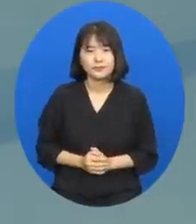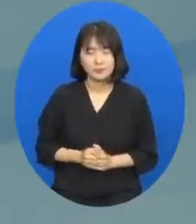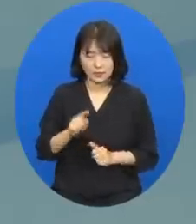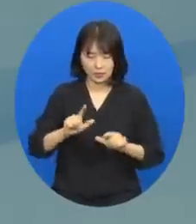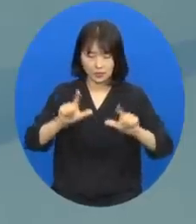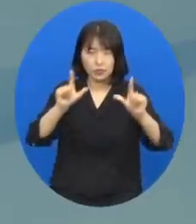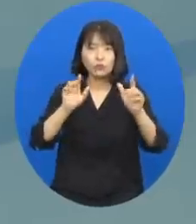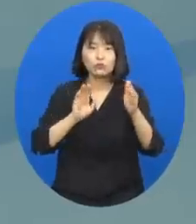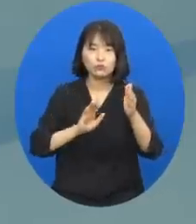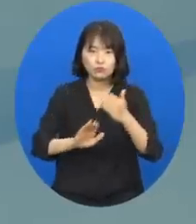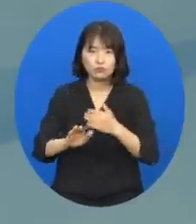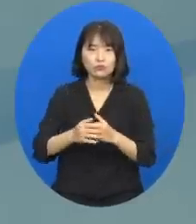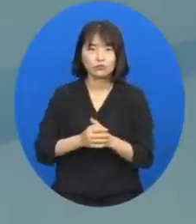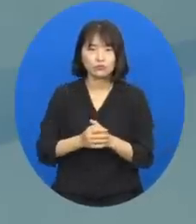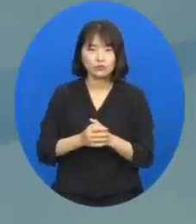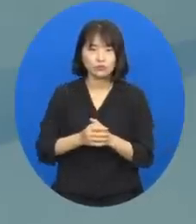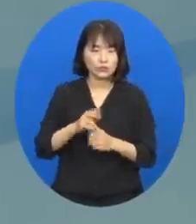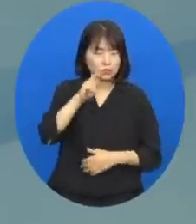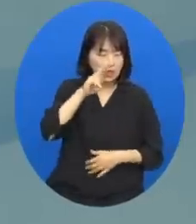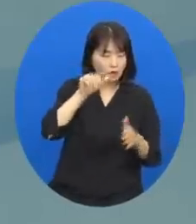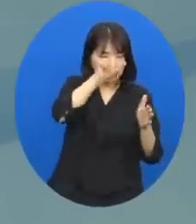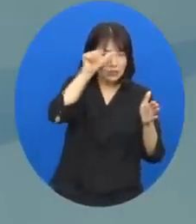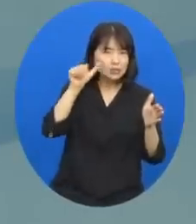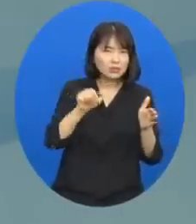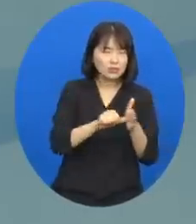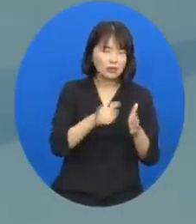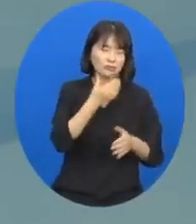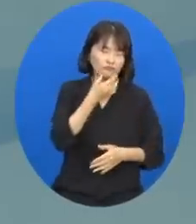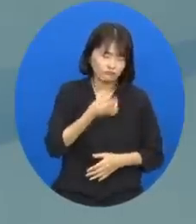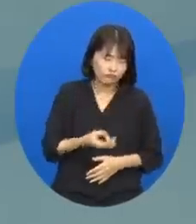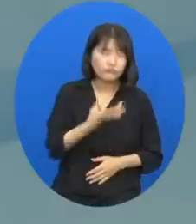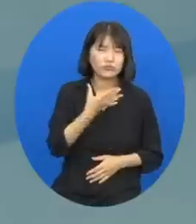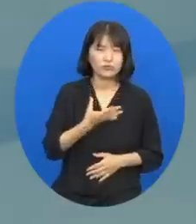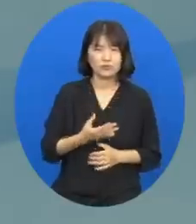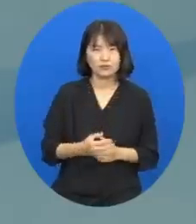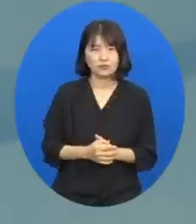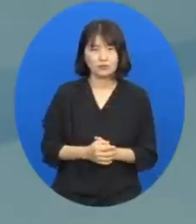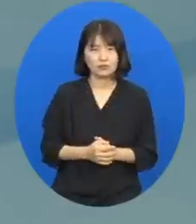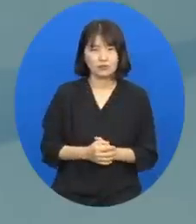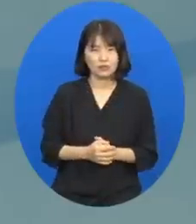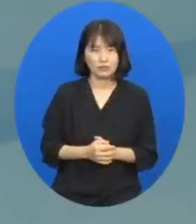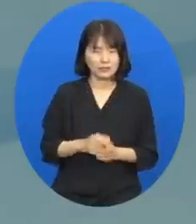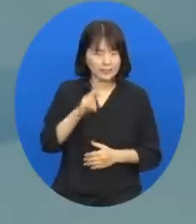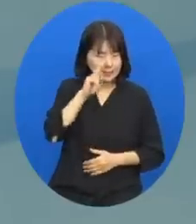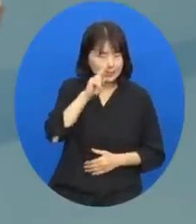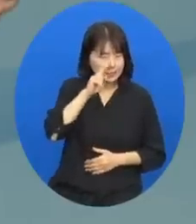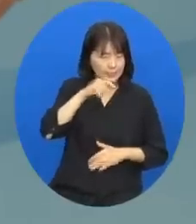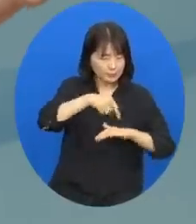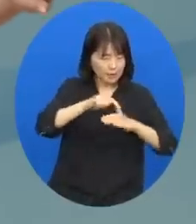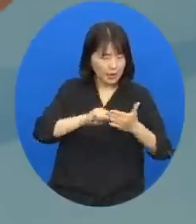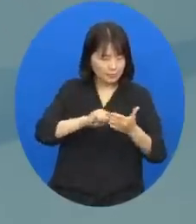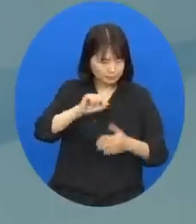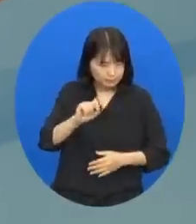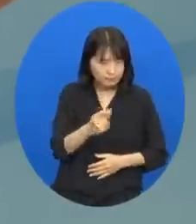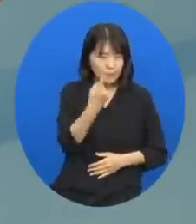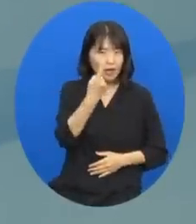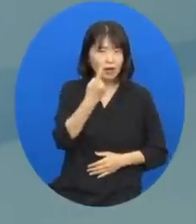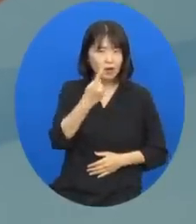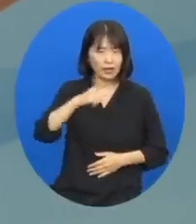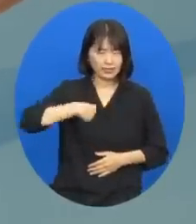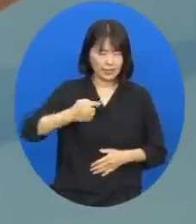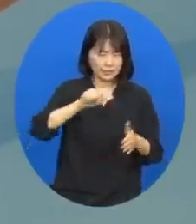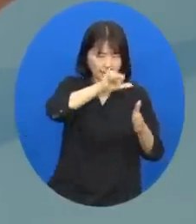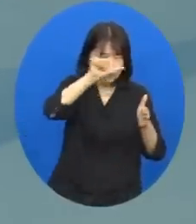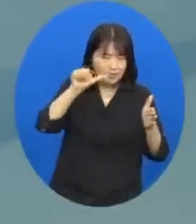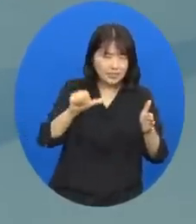이후의 4월에 인생은 어떻게 됩니까 참 불행한 입니다 그 시기심 때문에 자세의 온 인생과 시간과